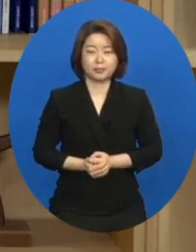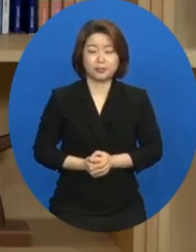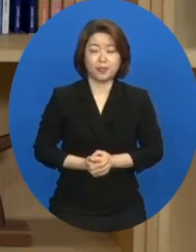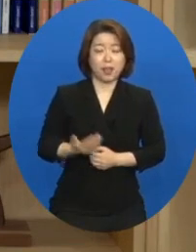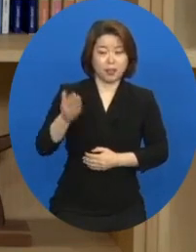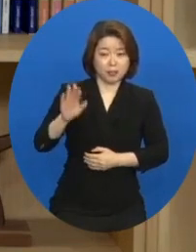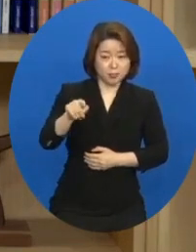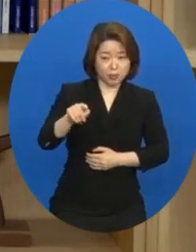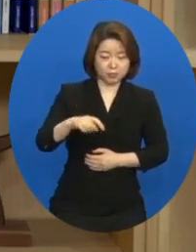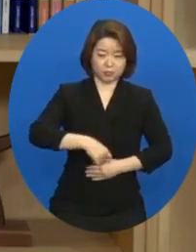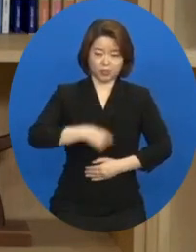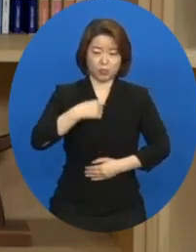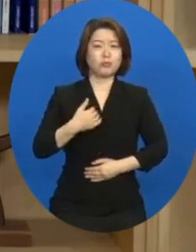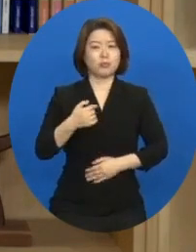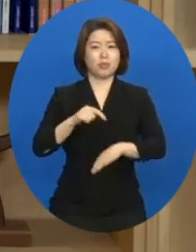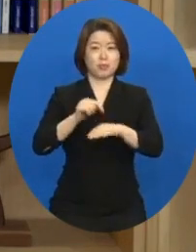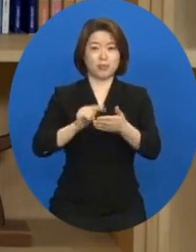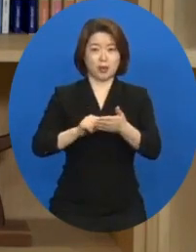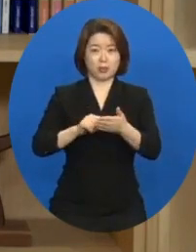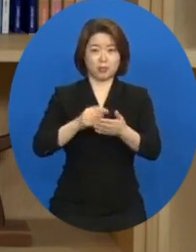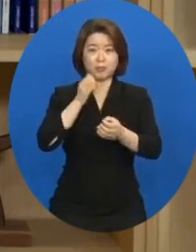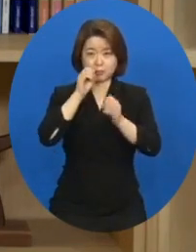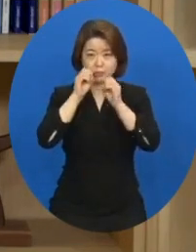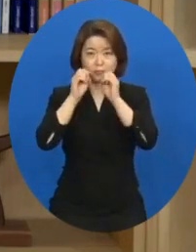그렇지만 솔직한 제 심정입니다